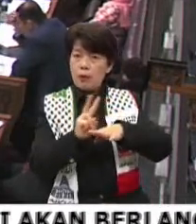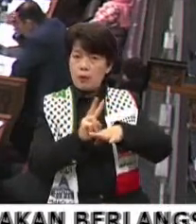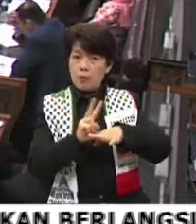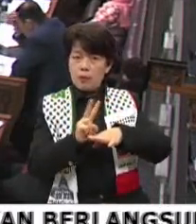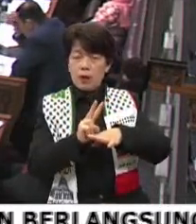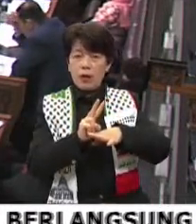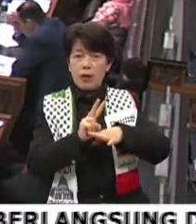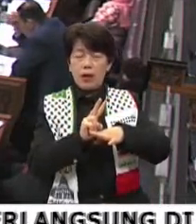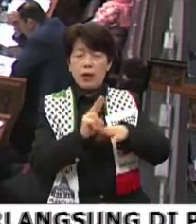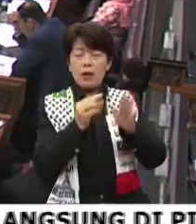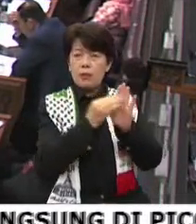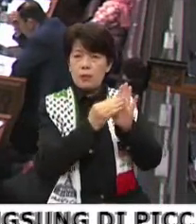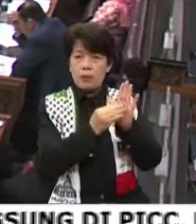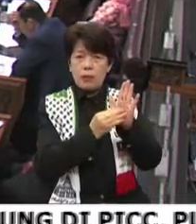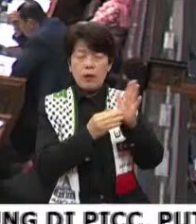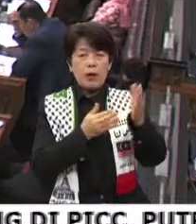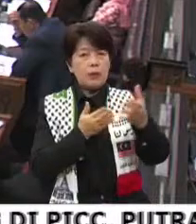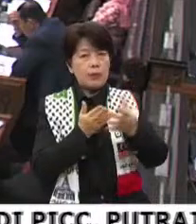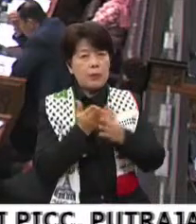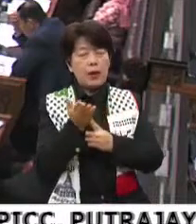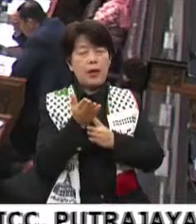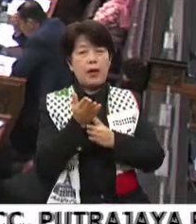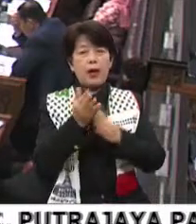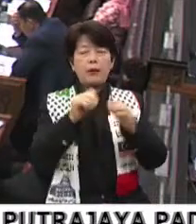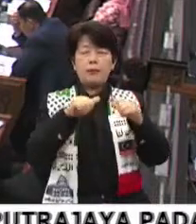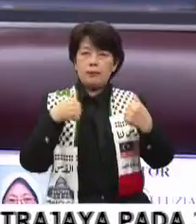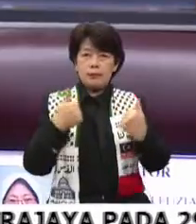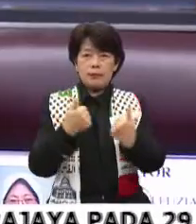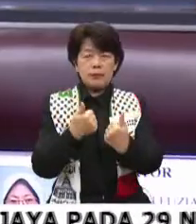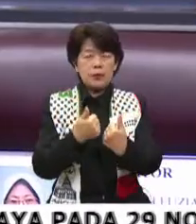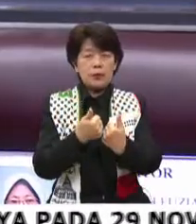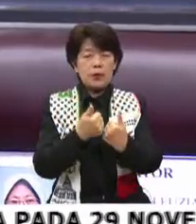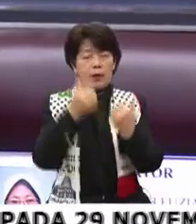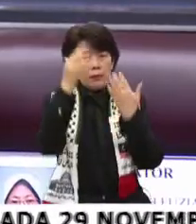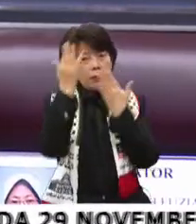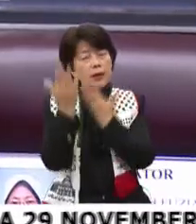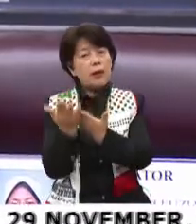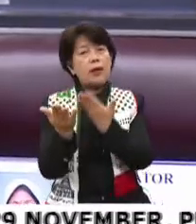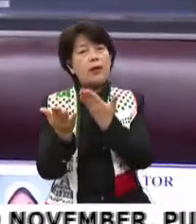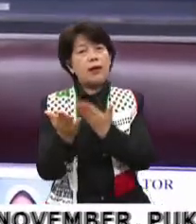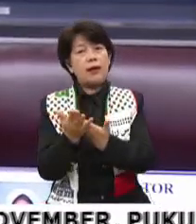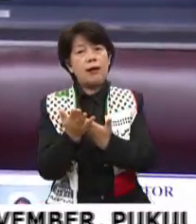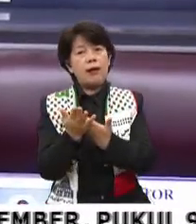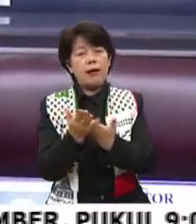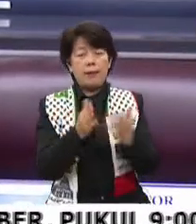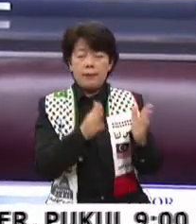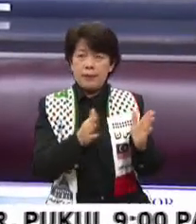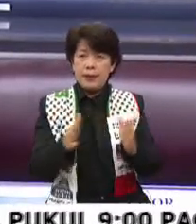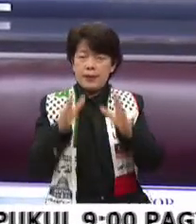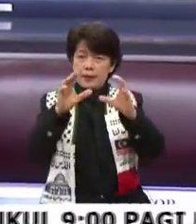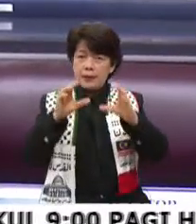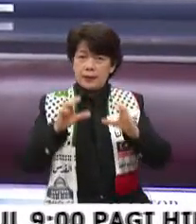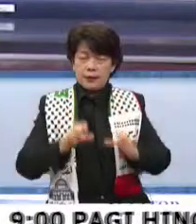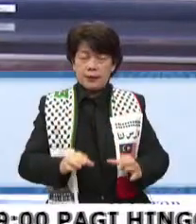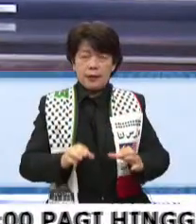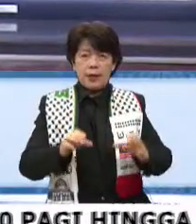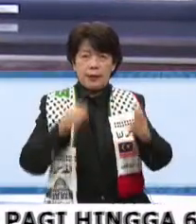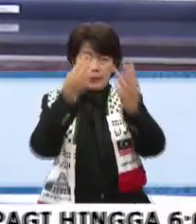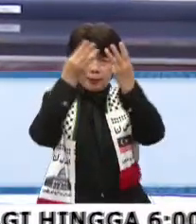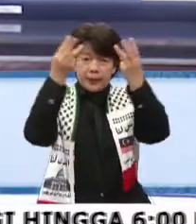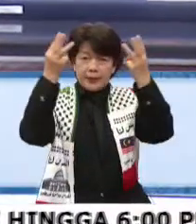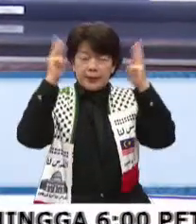melalui agensinya tekun Nasional telah memperkenalkan skim pembiayaan orang asli ataupun